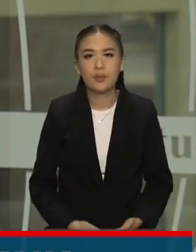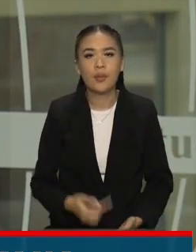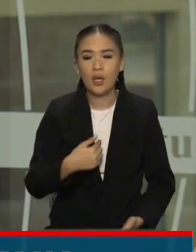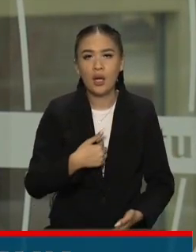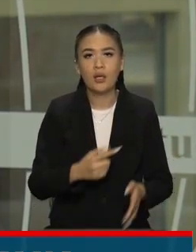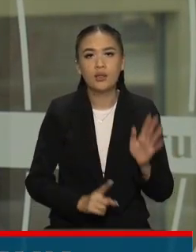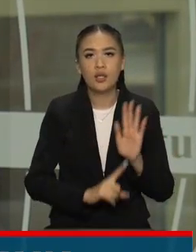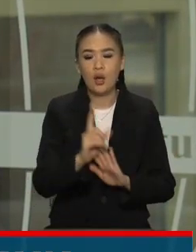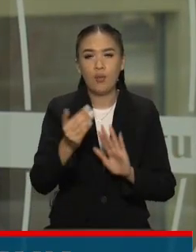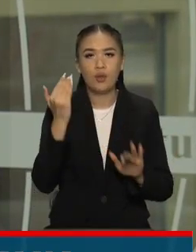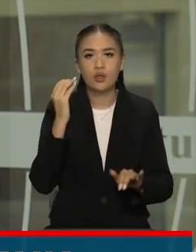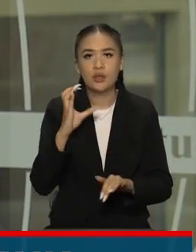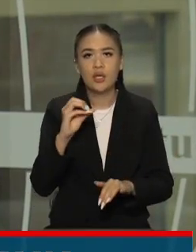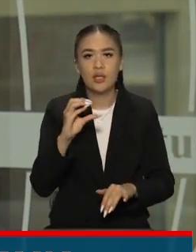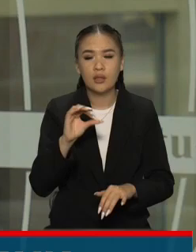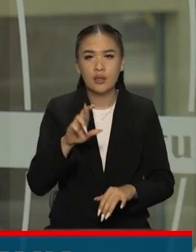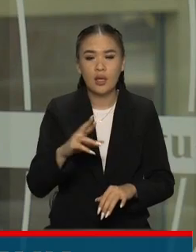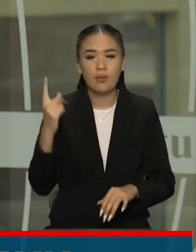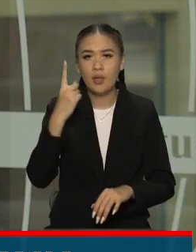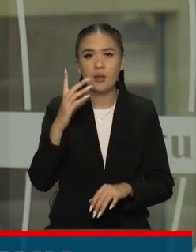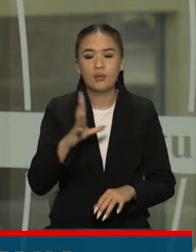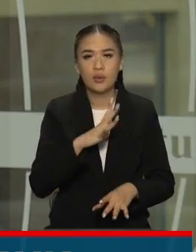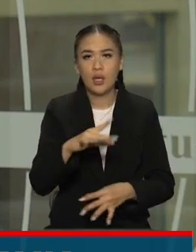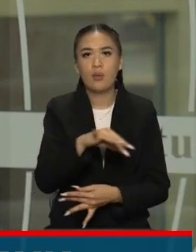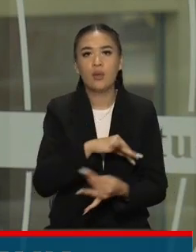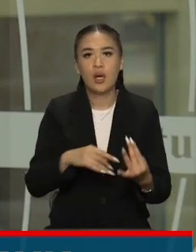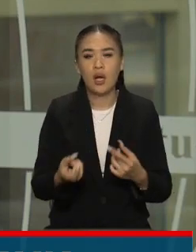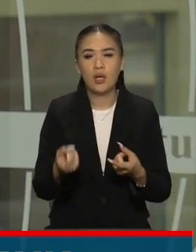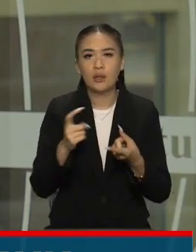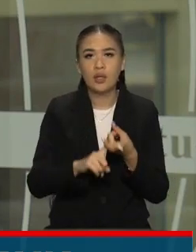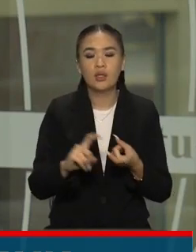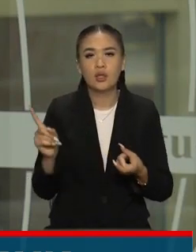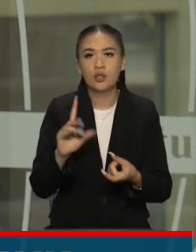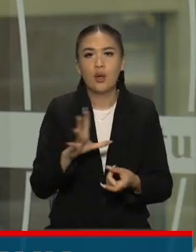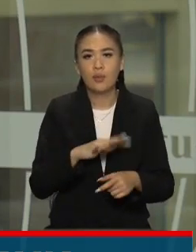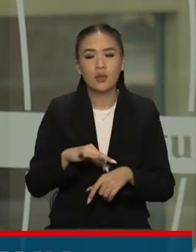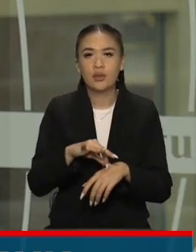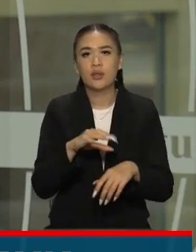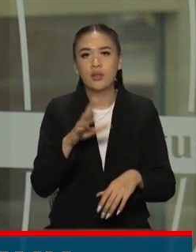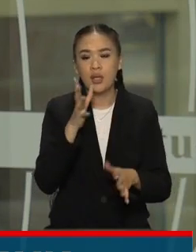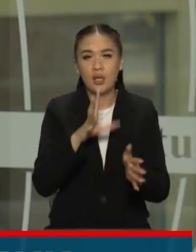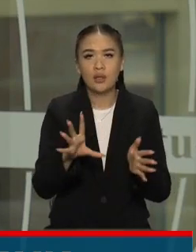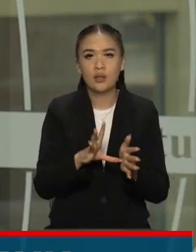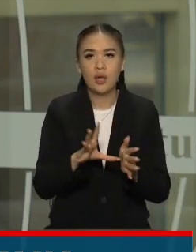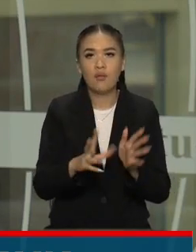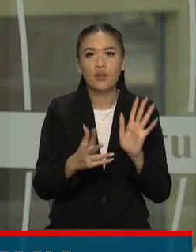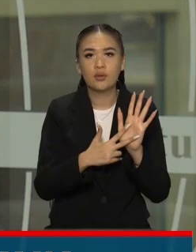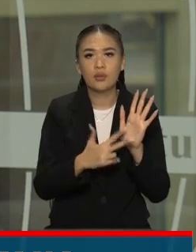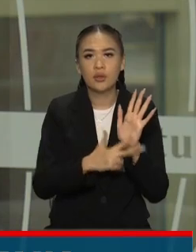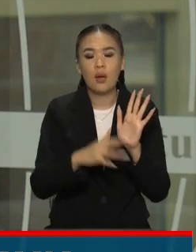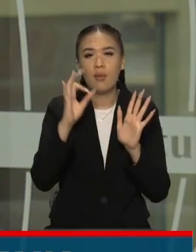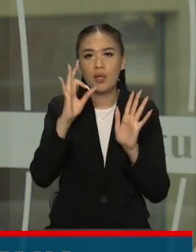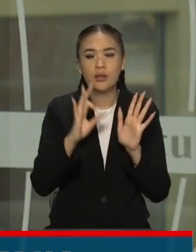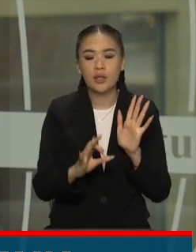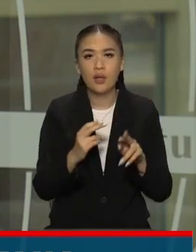с прошлой сессии поднимал первый депутатский вопрос касательно того, что износ сельхозтехники на сегодняшний день более 80%, да, и